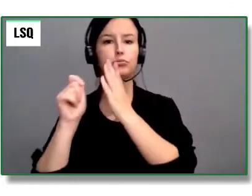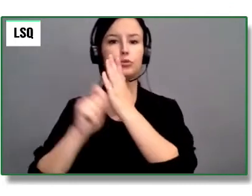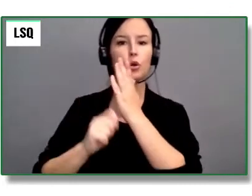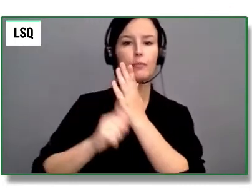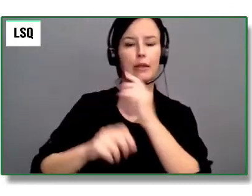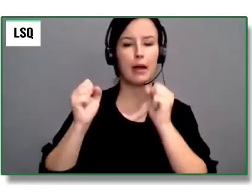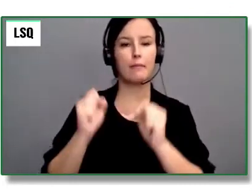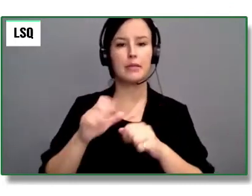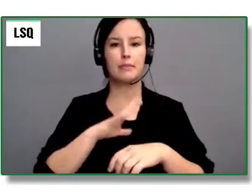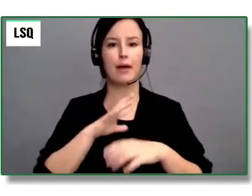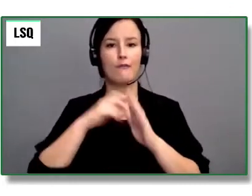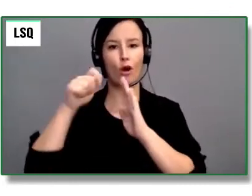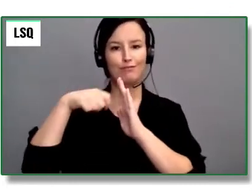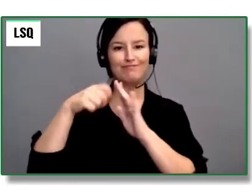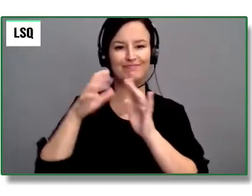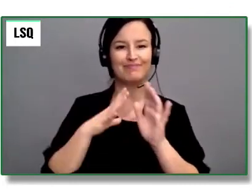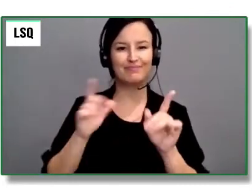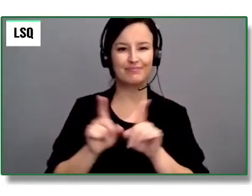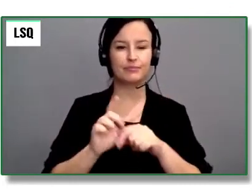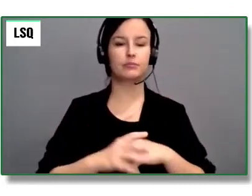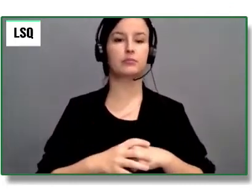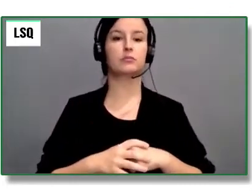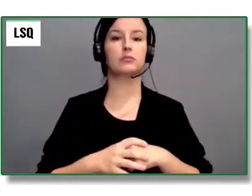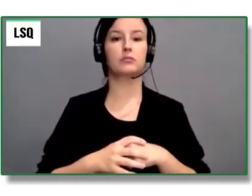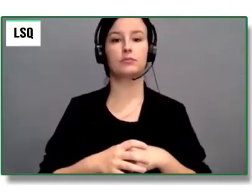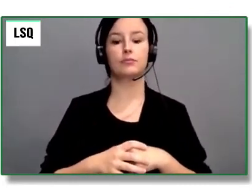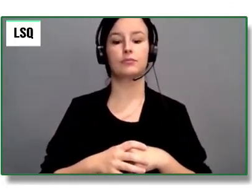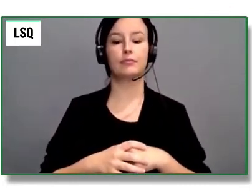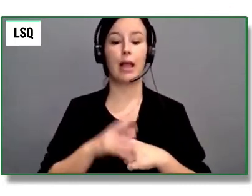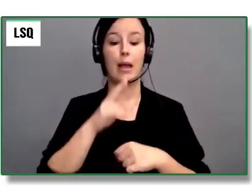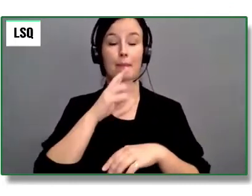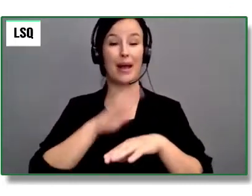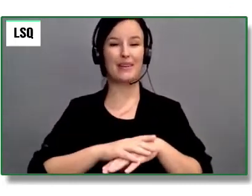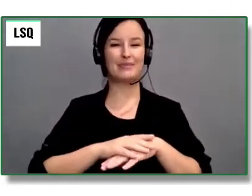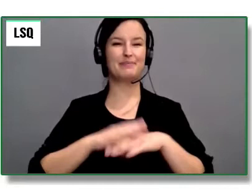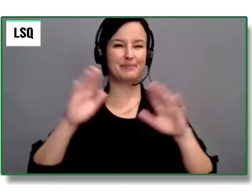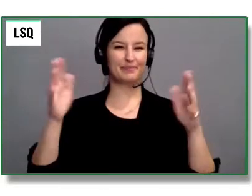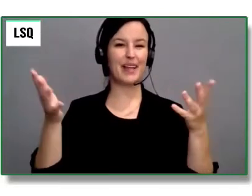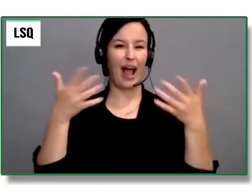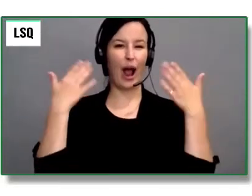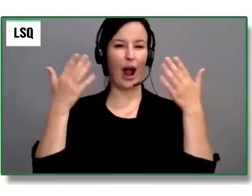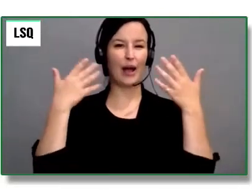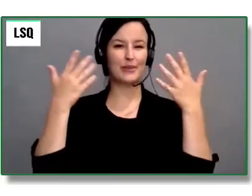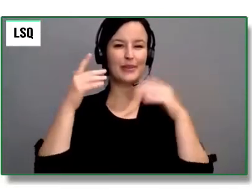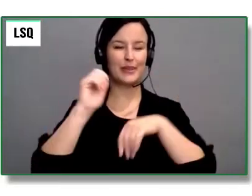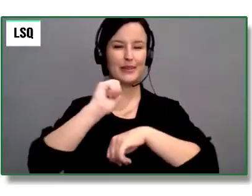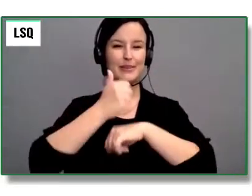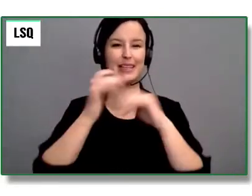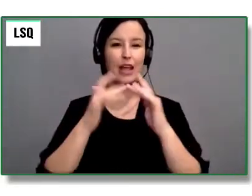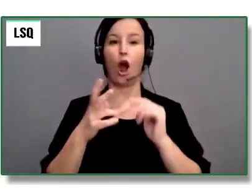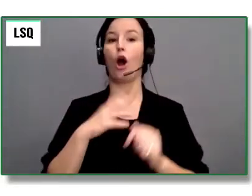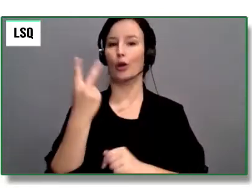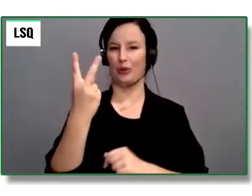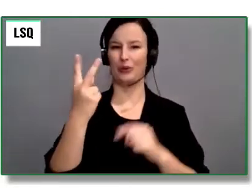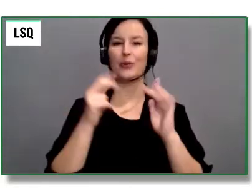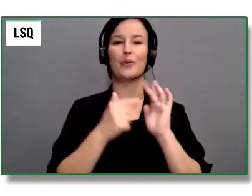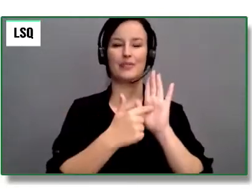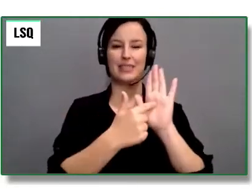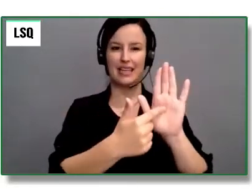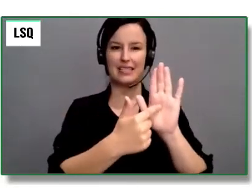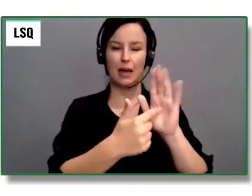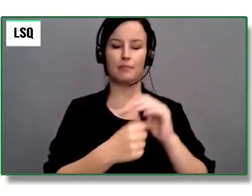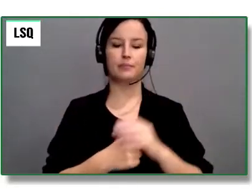fois. D'abord, parlons des randonnées virtuelles. Et là, j'ai deux exemples ici.